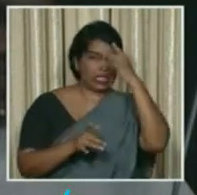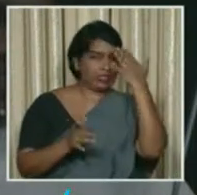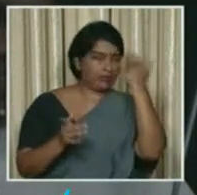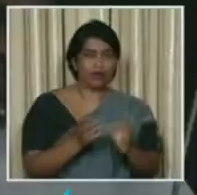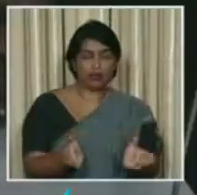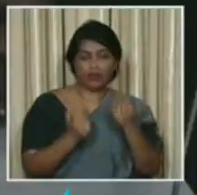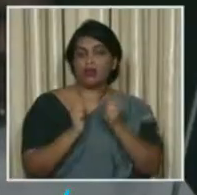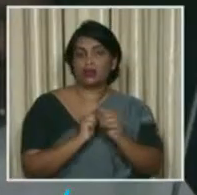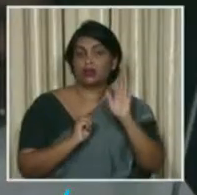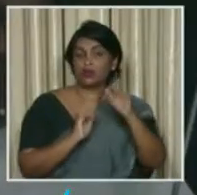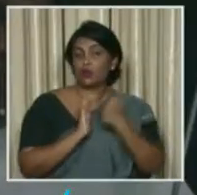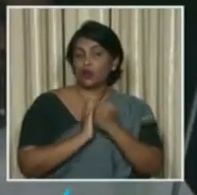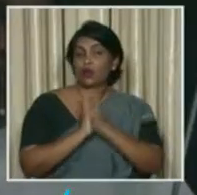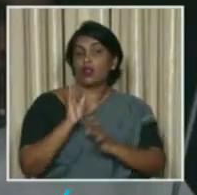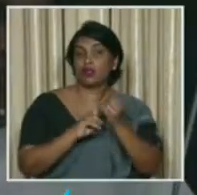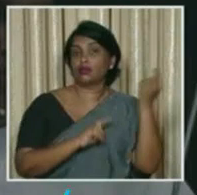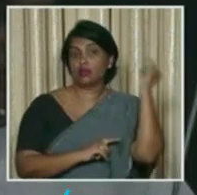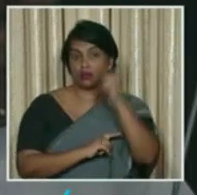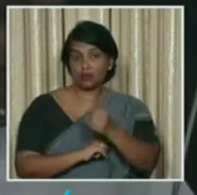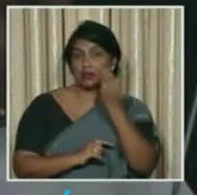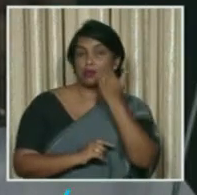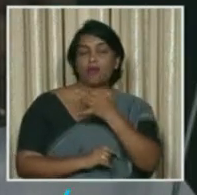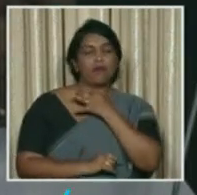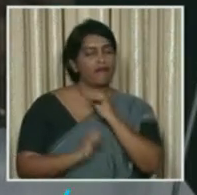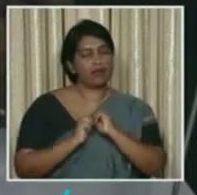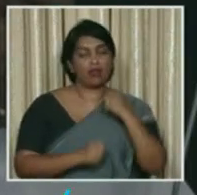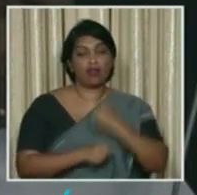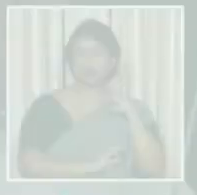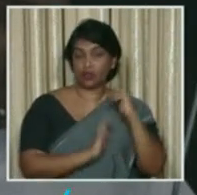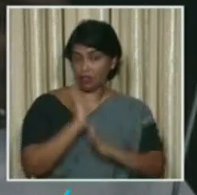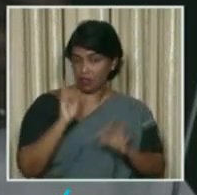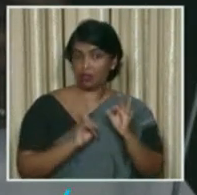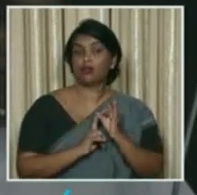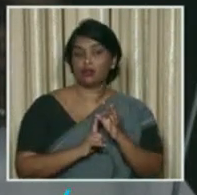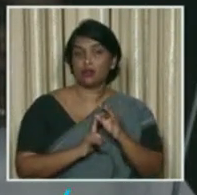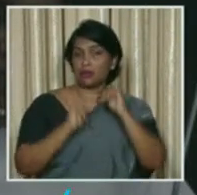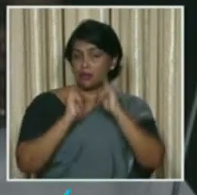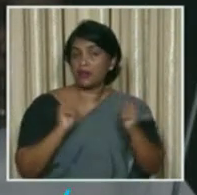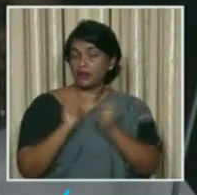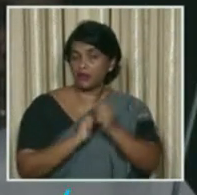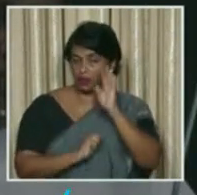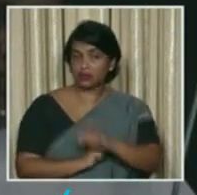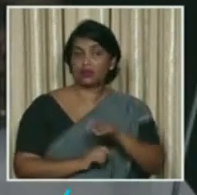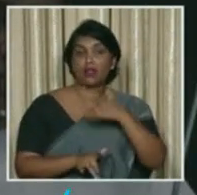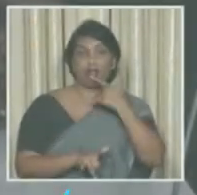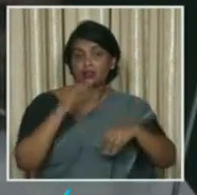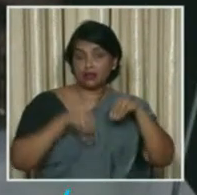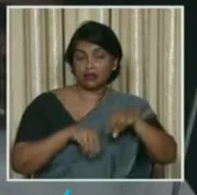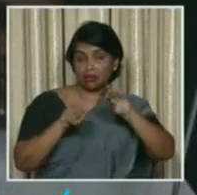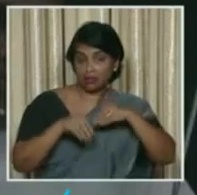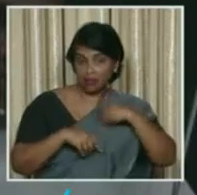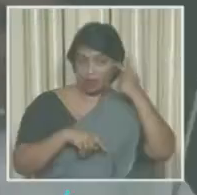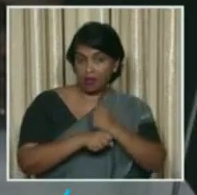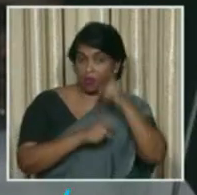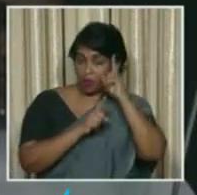ඒ කාරණේ කරන් අපි ගරු ඇමතුමා එතන ගිහිල්ලා රඟපෑවට වැඩක් වෙන්නේ නැහැ ආණ්ඩුවේ කොන්ද තියෙන ඇමතිවරයෙක් නා ඒ අනීතික කඩයුතු කරපු ඒ වතු අධිකාරී ගන්න ඕනේ මේ